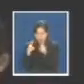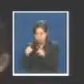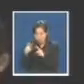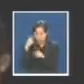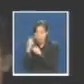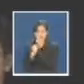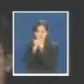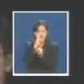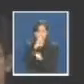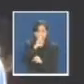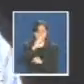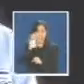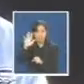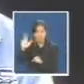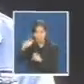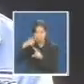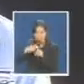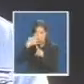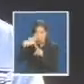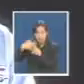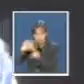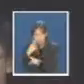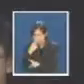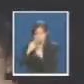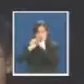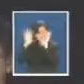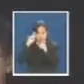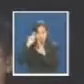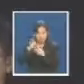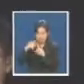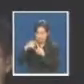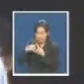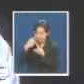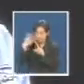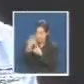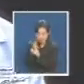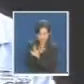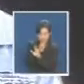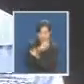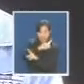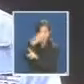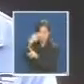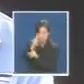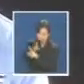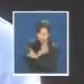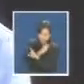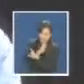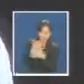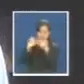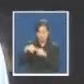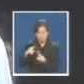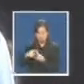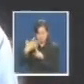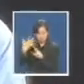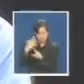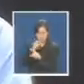ปี53เนี่ยชัดเจนมากว่าตั้งแต่ก่อน10เมษาและโดยเฉพาะยิ่งตั้งแต่ก่อนช่วง 18-19 พฤษภาคมเ